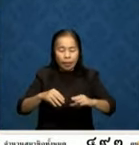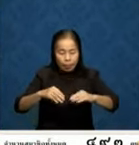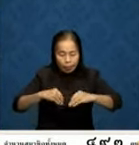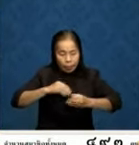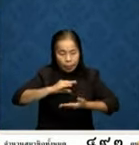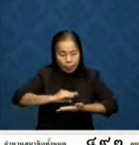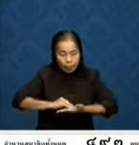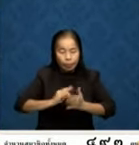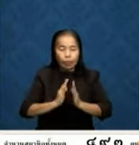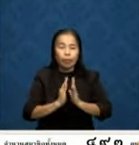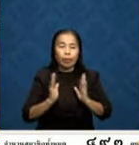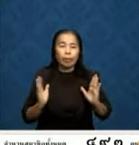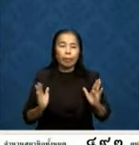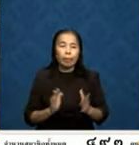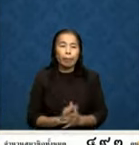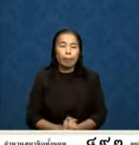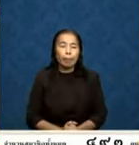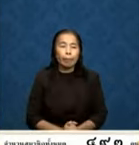ครับ